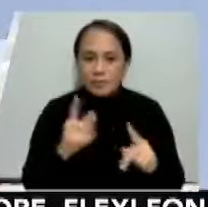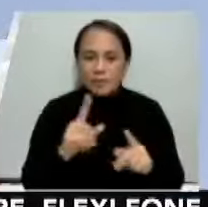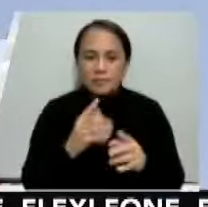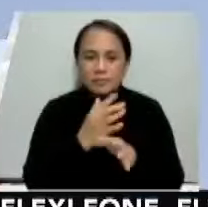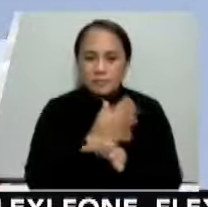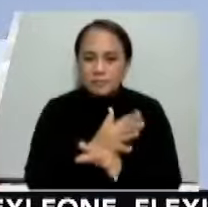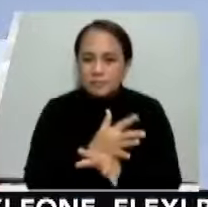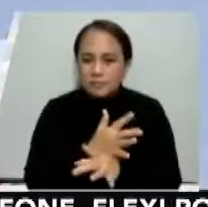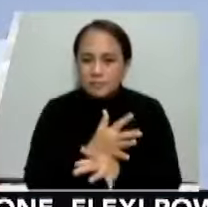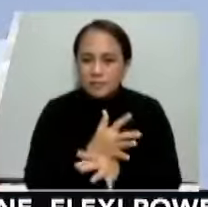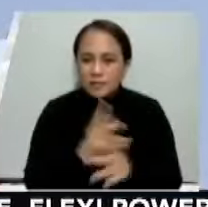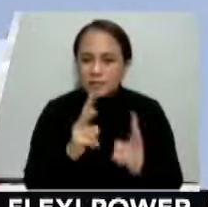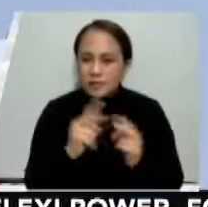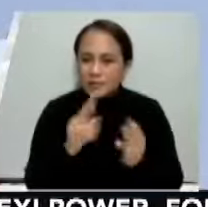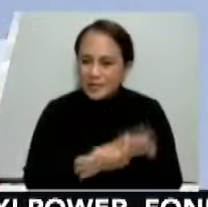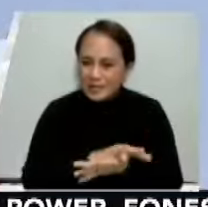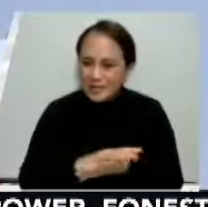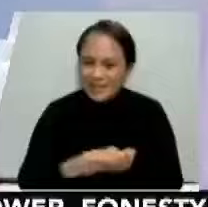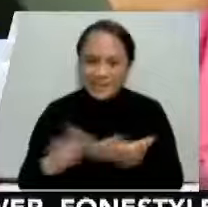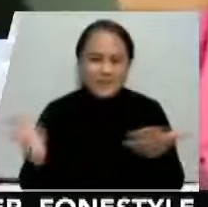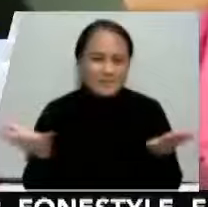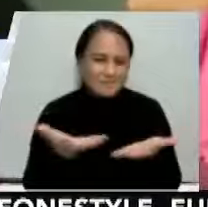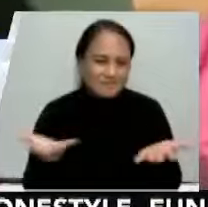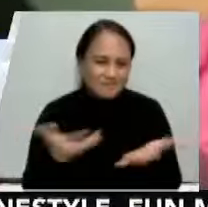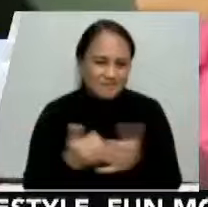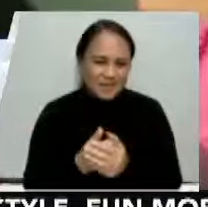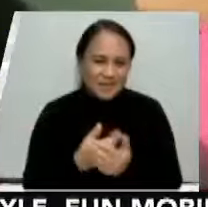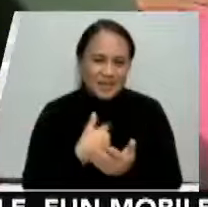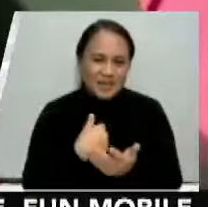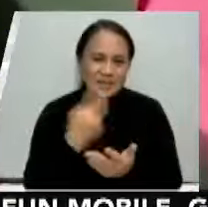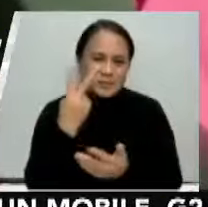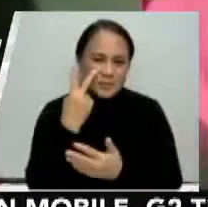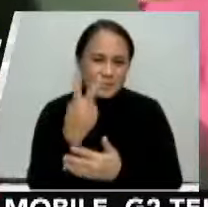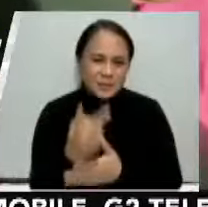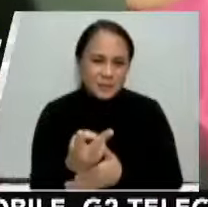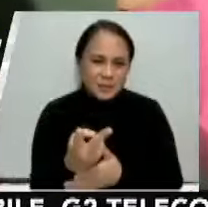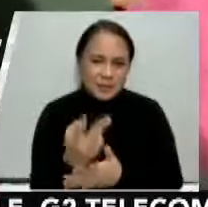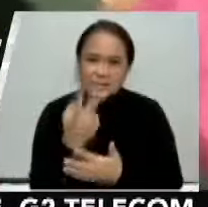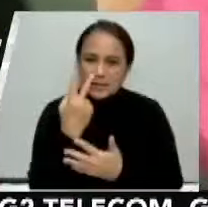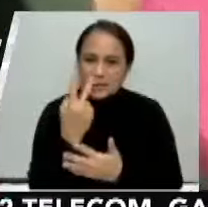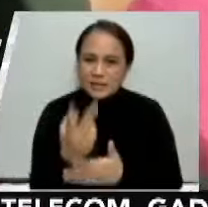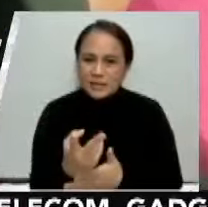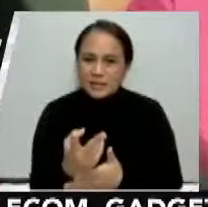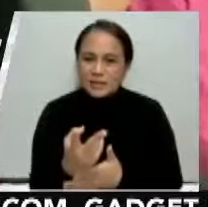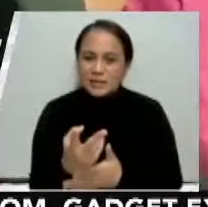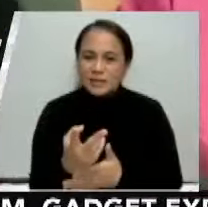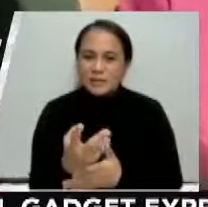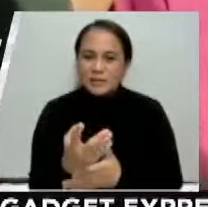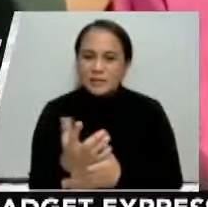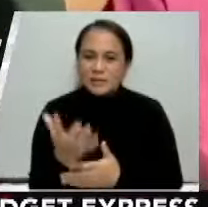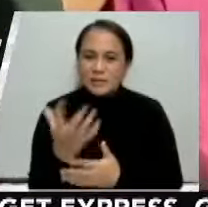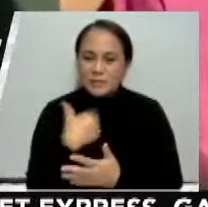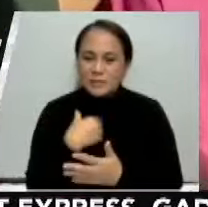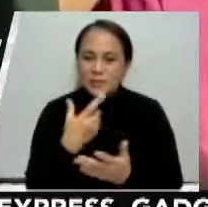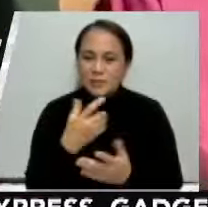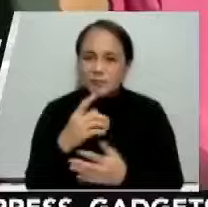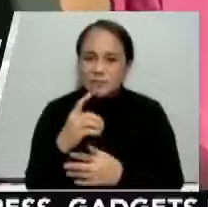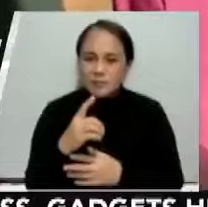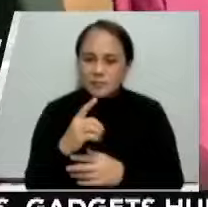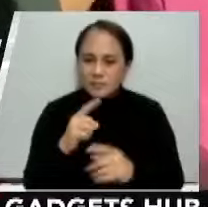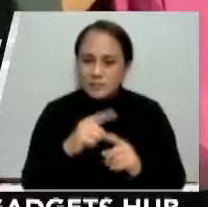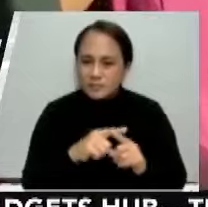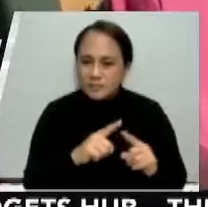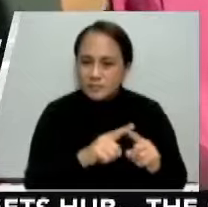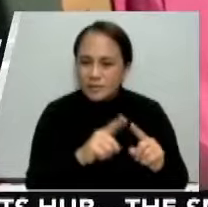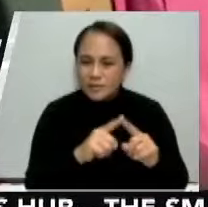very nice to be here and you see that and you see the friends here from Denmark, from Germany, from the